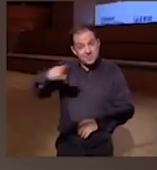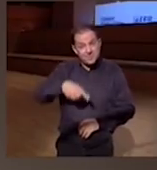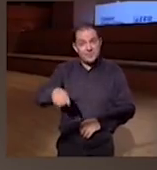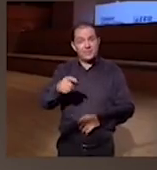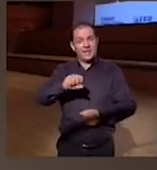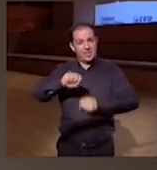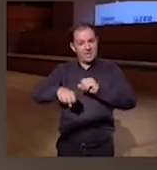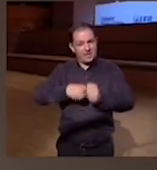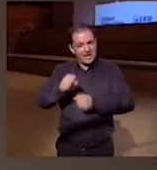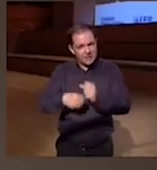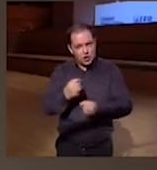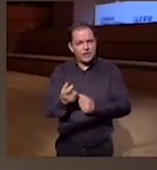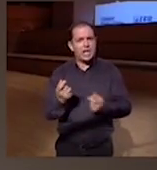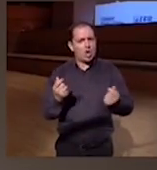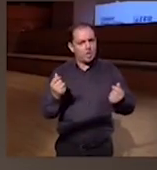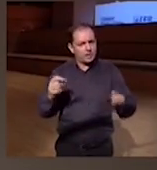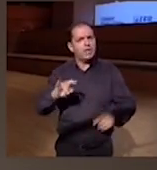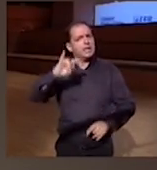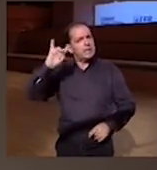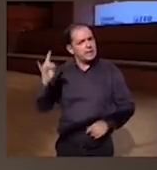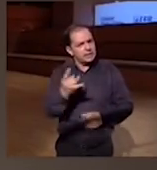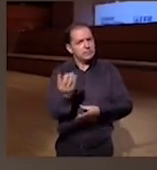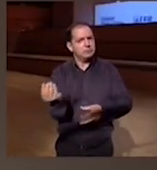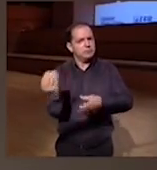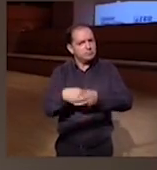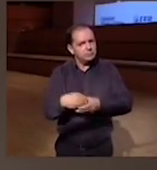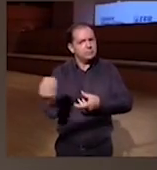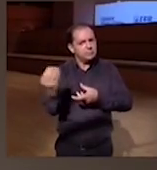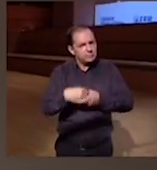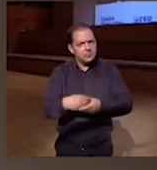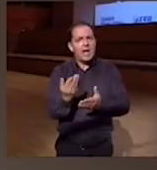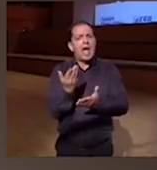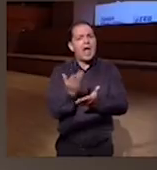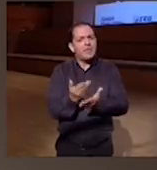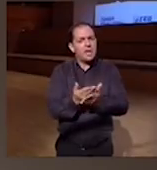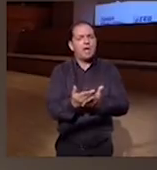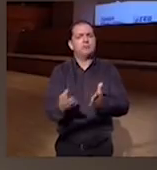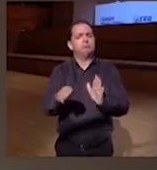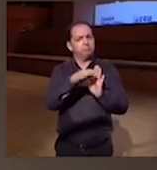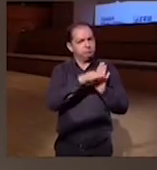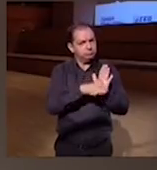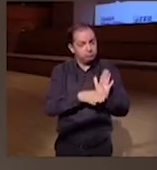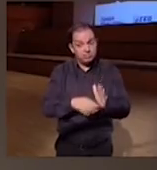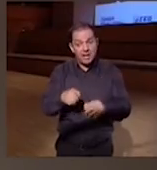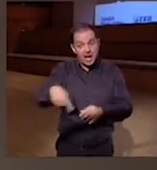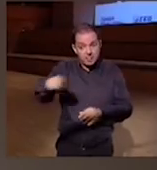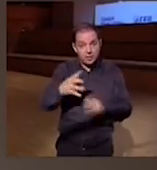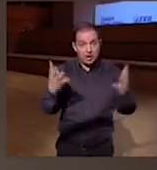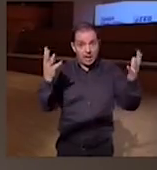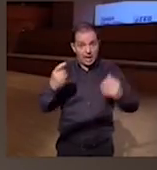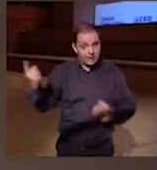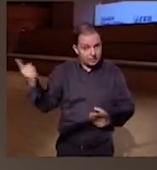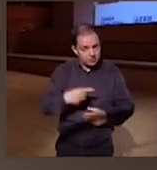οικονομικές δραστηριότητες έχουν ήδη υπαχθεί στο νέο αδειοδοτικό καθεστώς, ενώ πάνω από το 90% θα έχει